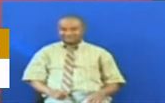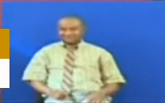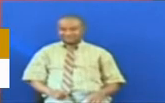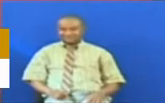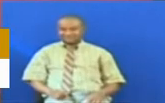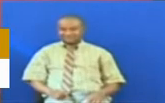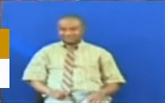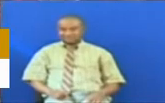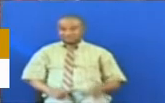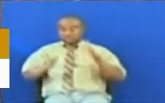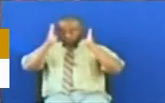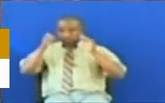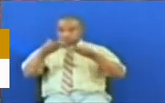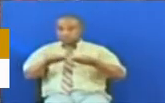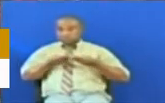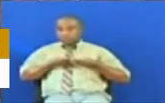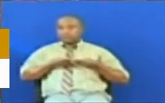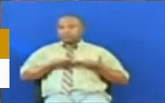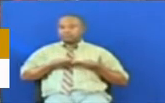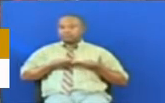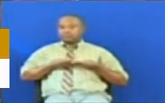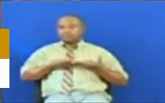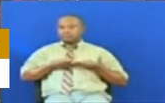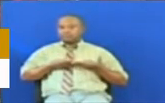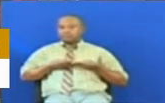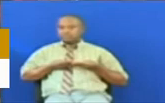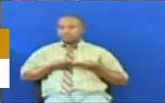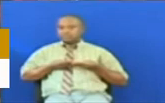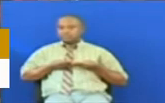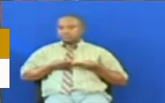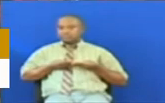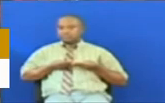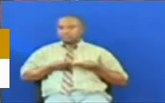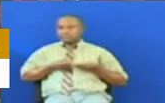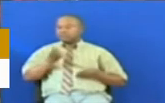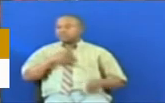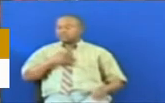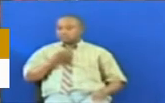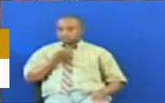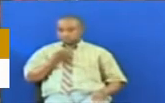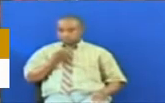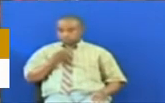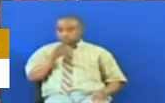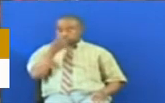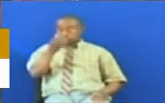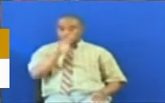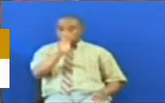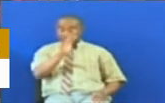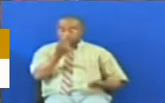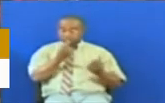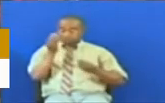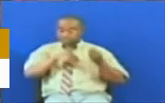Taarifa pokea Mheshimiwa Wanu. Nitaka Mheshimiwa Halima, nimekuona. Ya, nitaka nitoe taarifa tu kwa mchangaji anayezungumza.